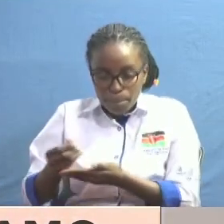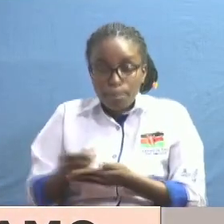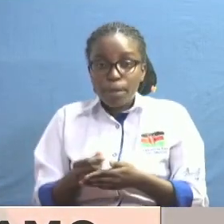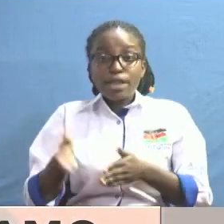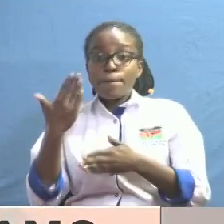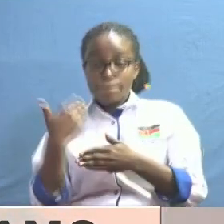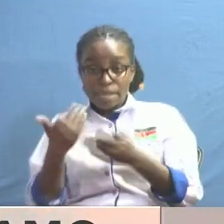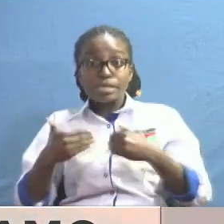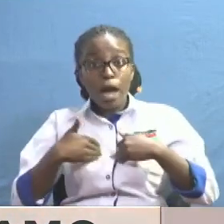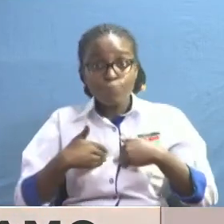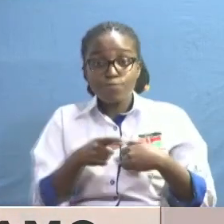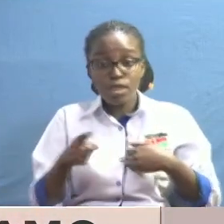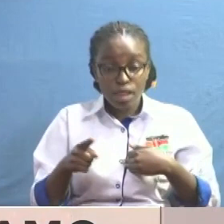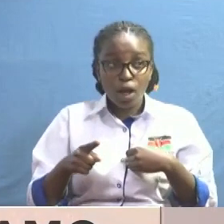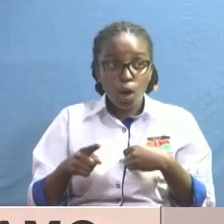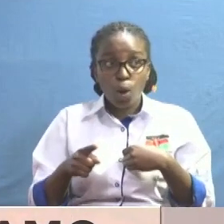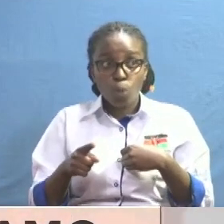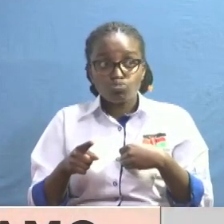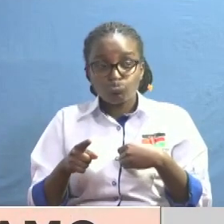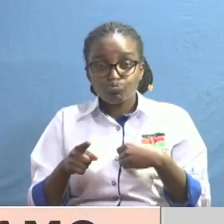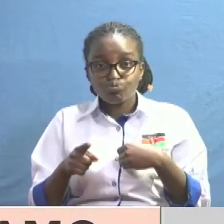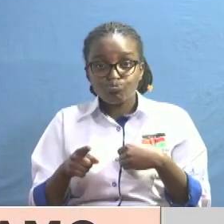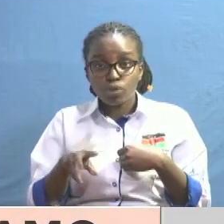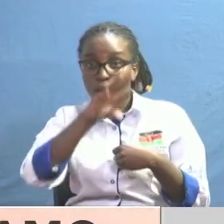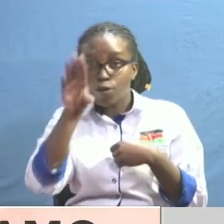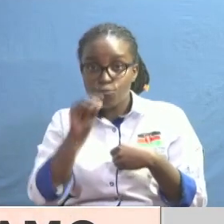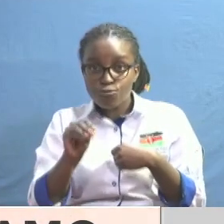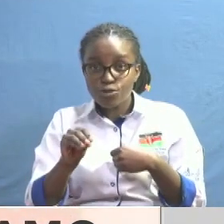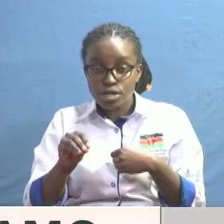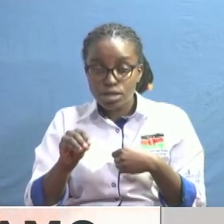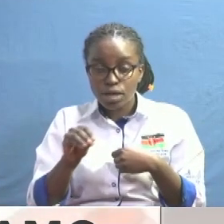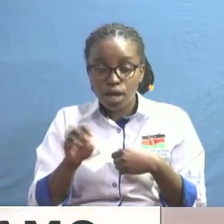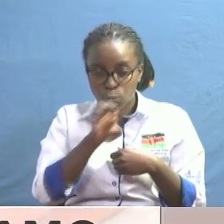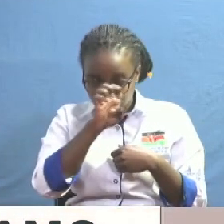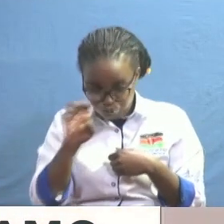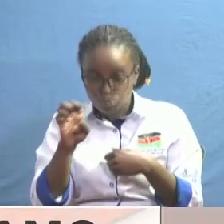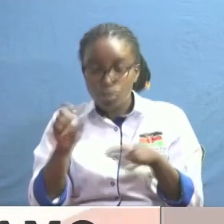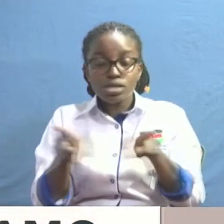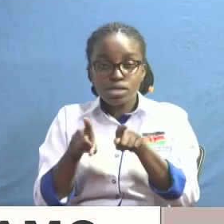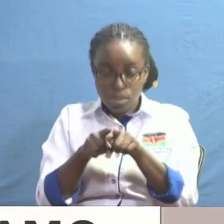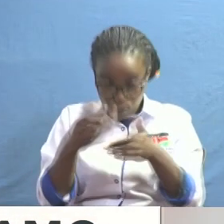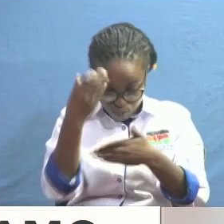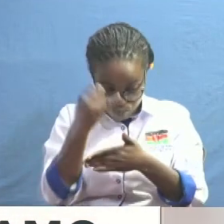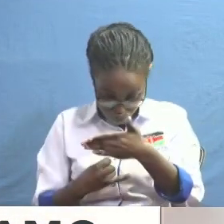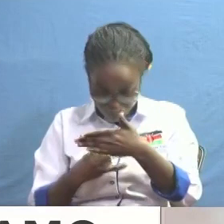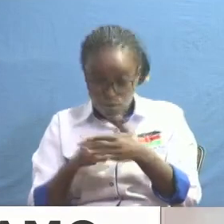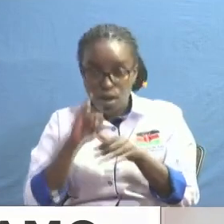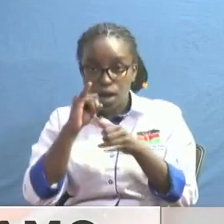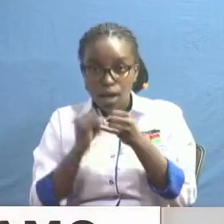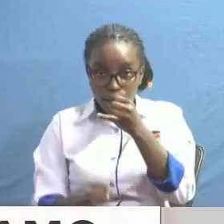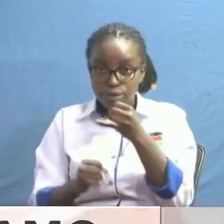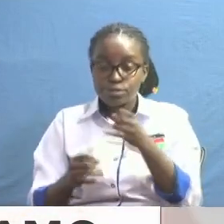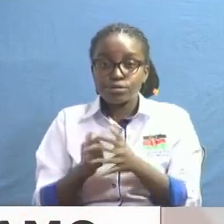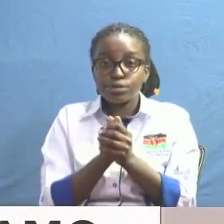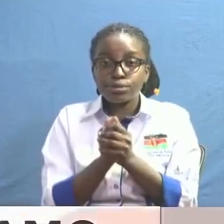na mambo muhimu kutoka mataifa ya Afrika Mashariki. Mwisho wa kunukuu. Ford